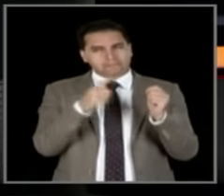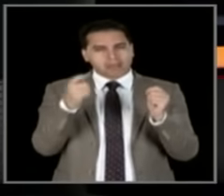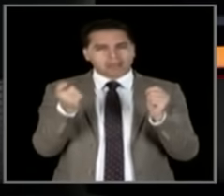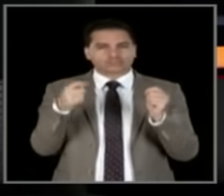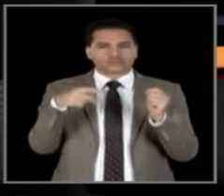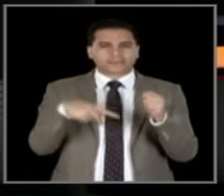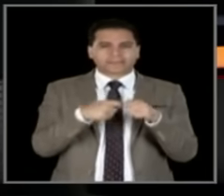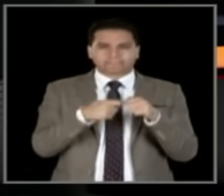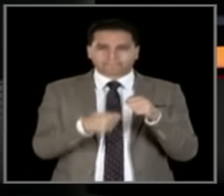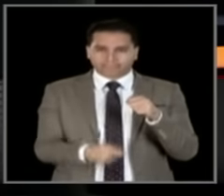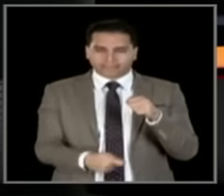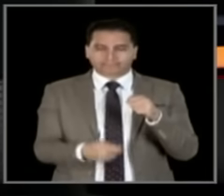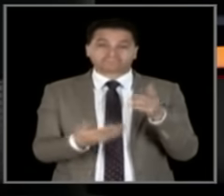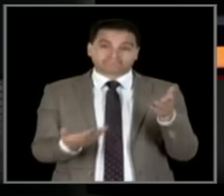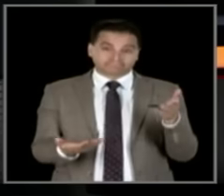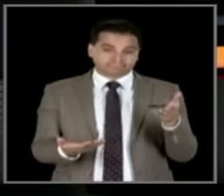185 متر.